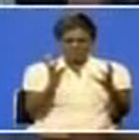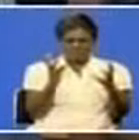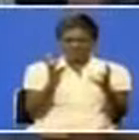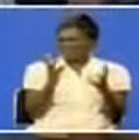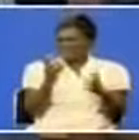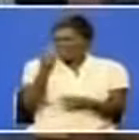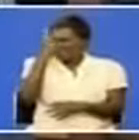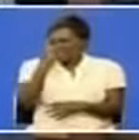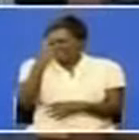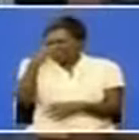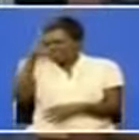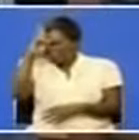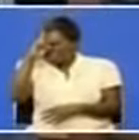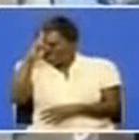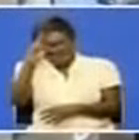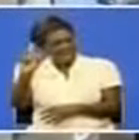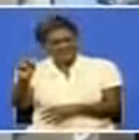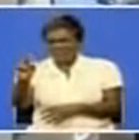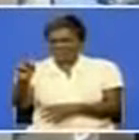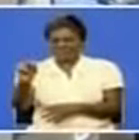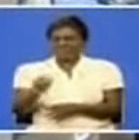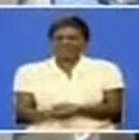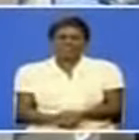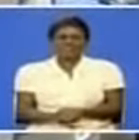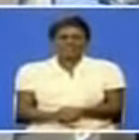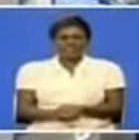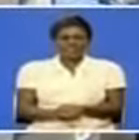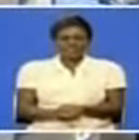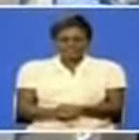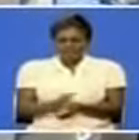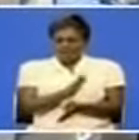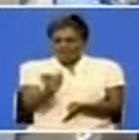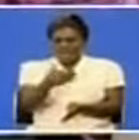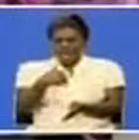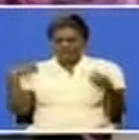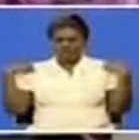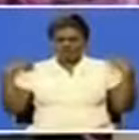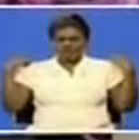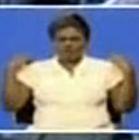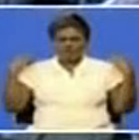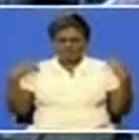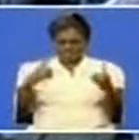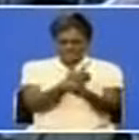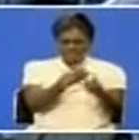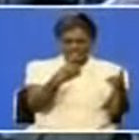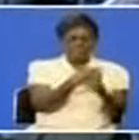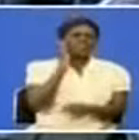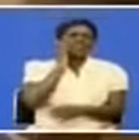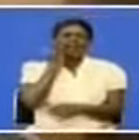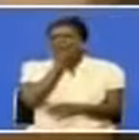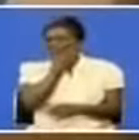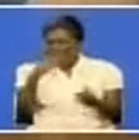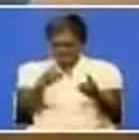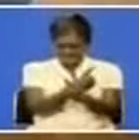hakuna ile siku askari anaweza wasimamisha. Pembeni mwa chumba, matambara yaliyosokotwa ya kila rangi